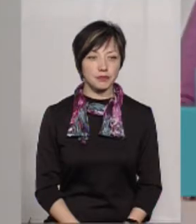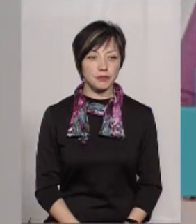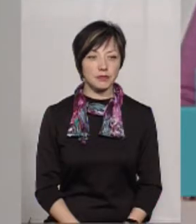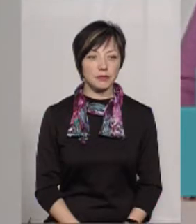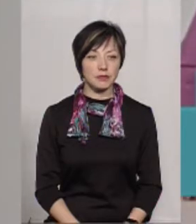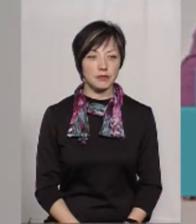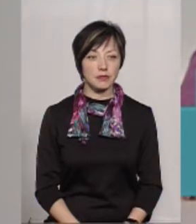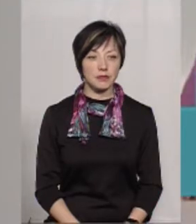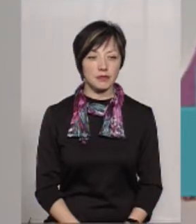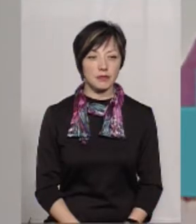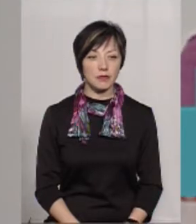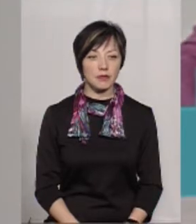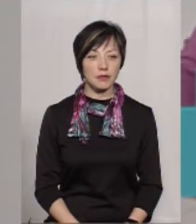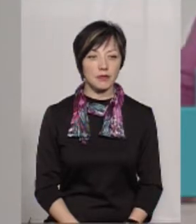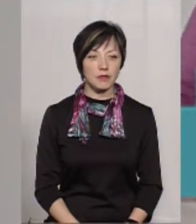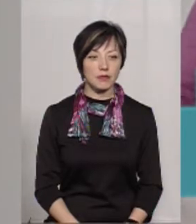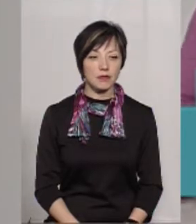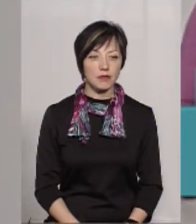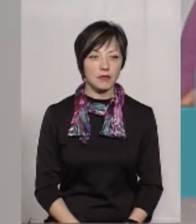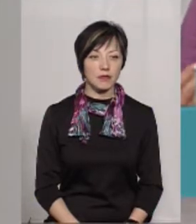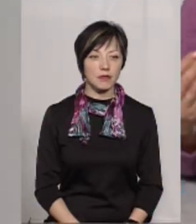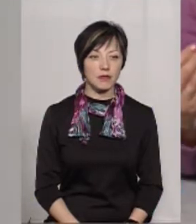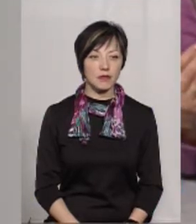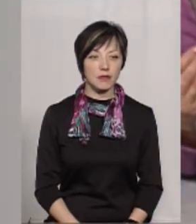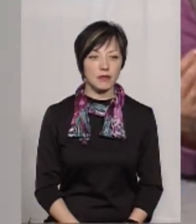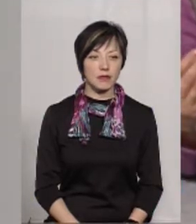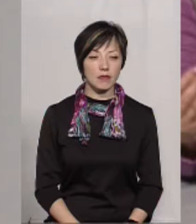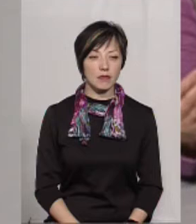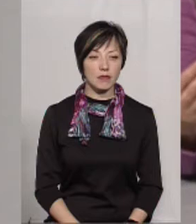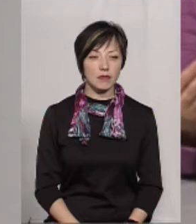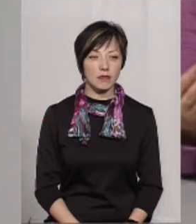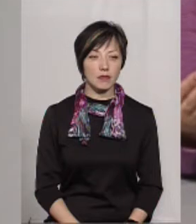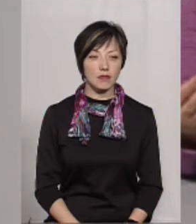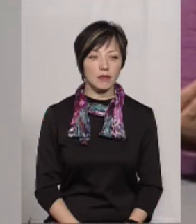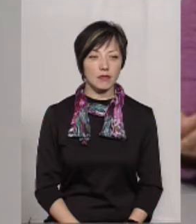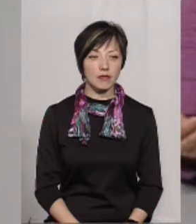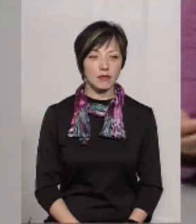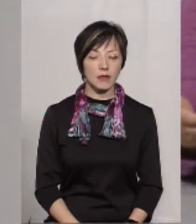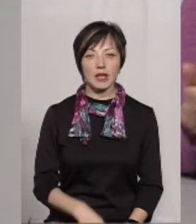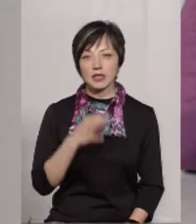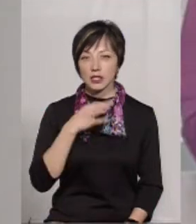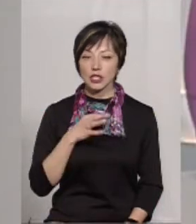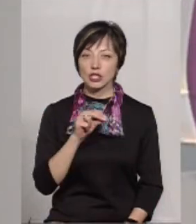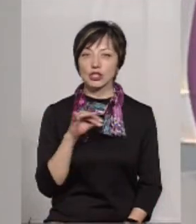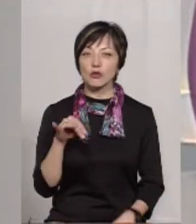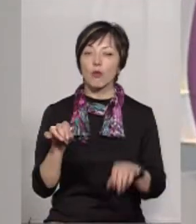Скажіть, чи може,